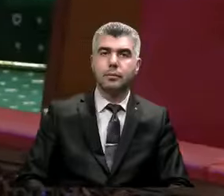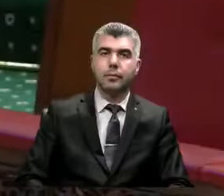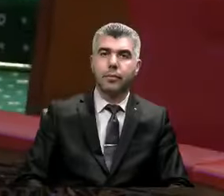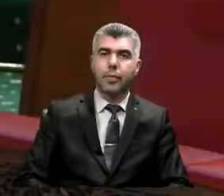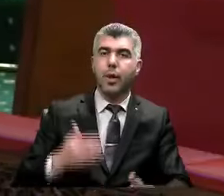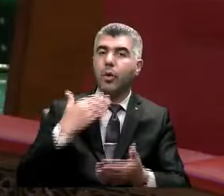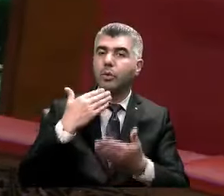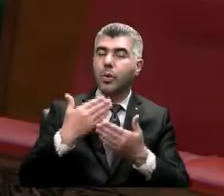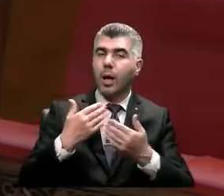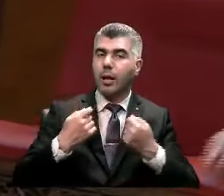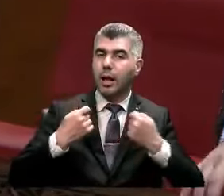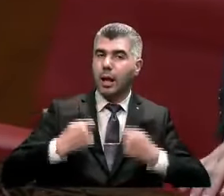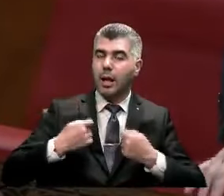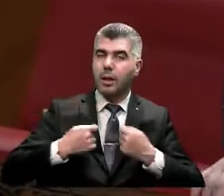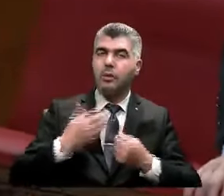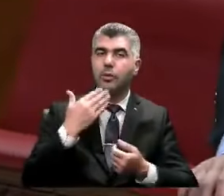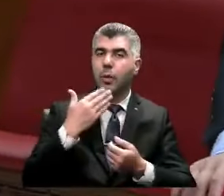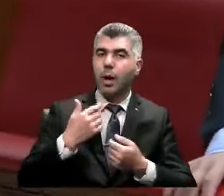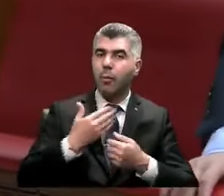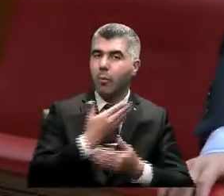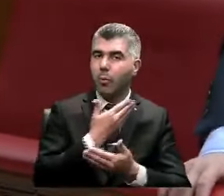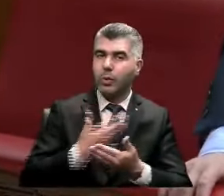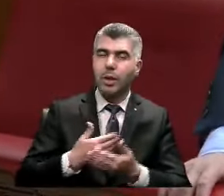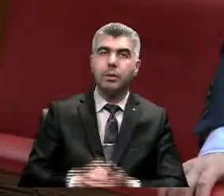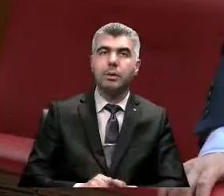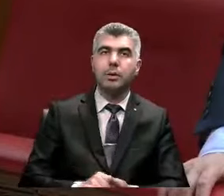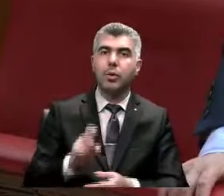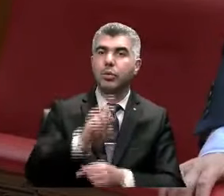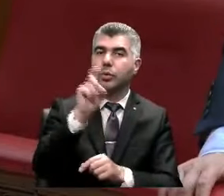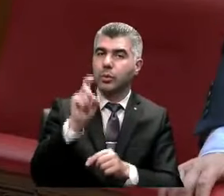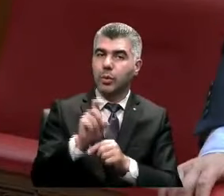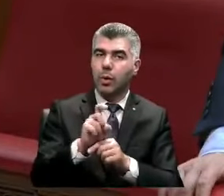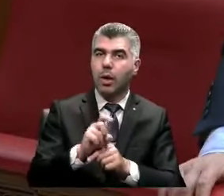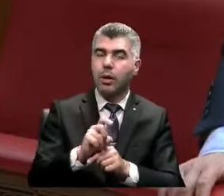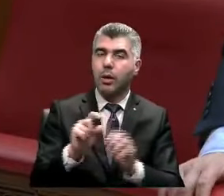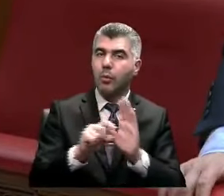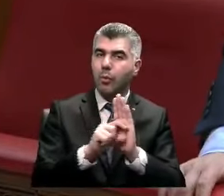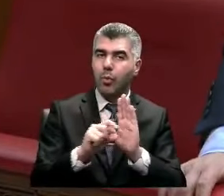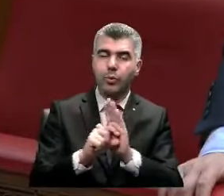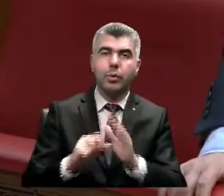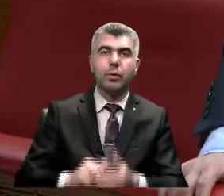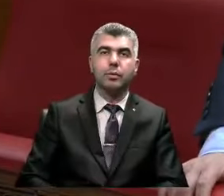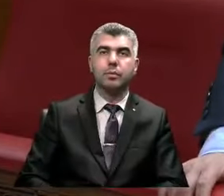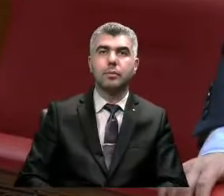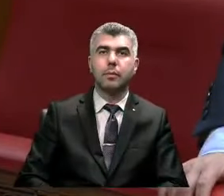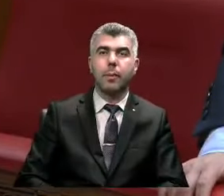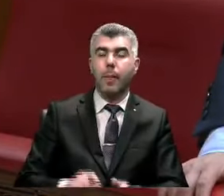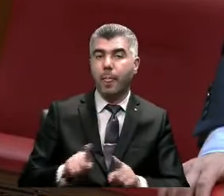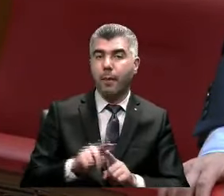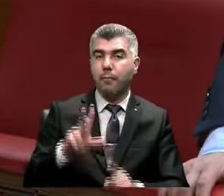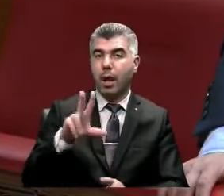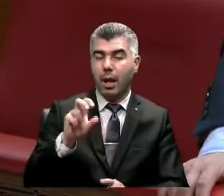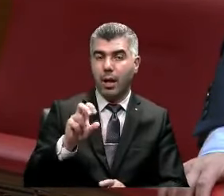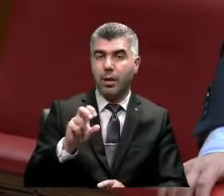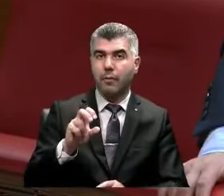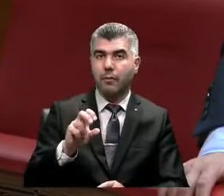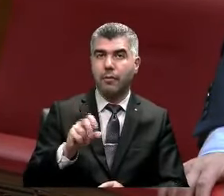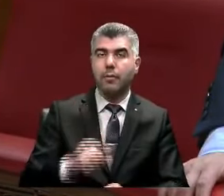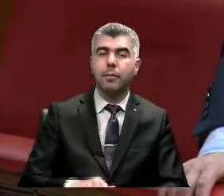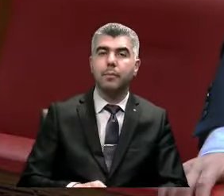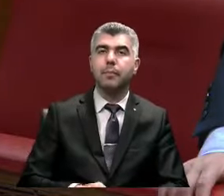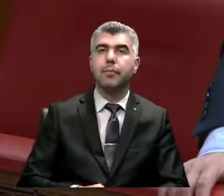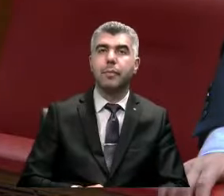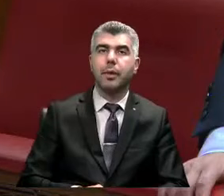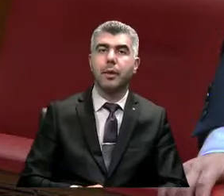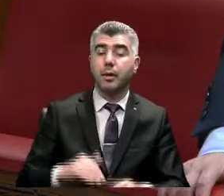شكرا السيد الرئيس، شكرا السيد المستشار المحترم على هذا السؤال وعلى هذا الموضوع. كيف تعرفوا النقل العالمي،